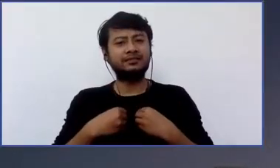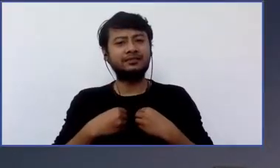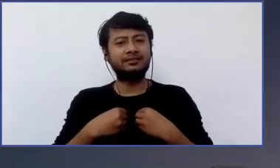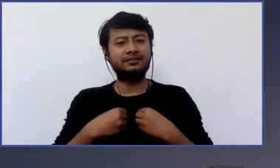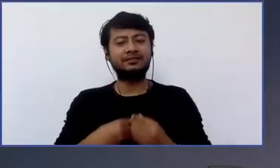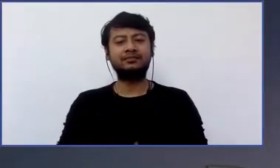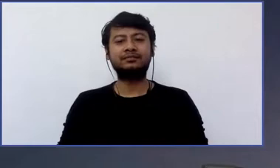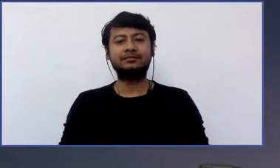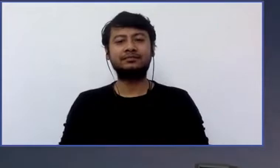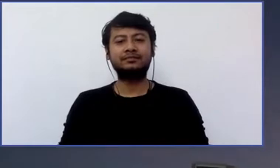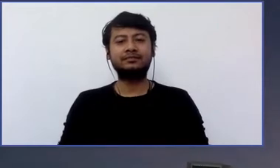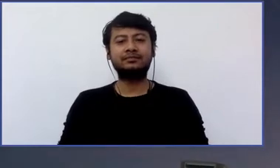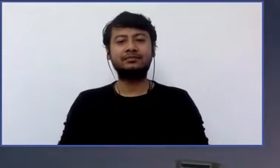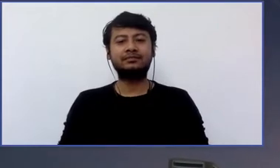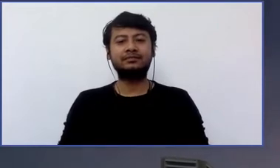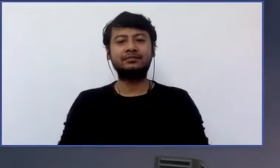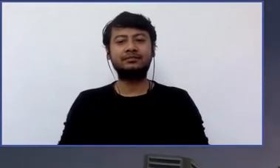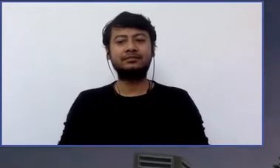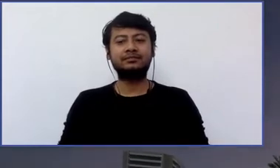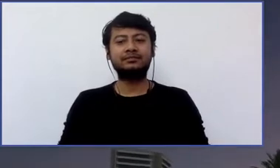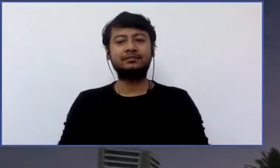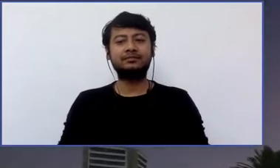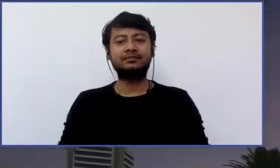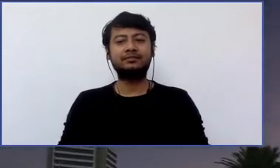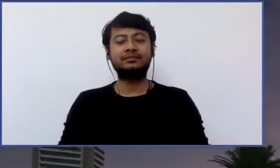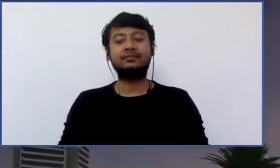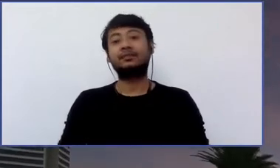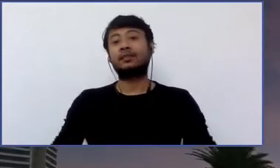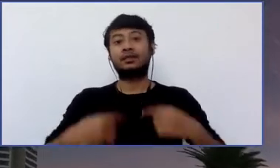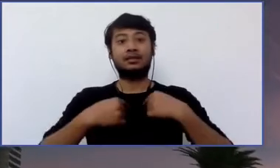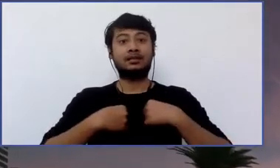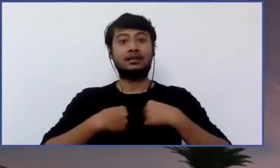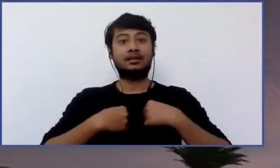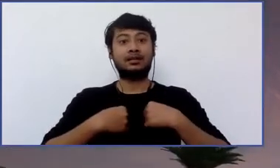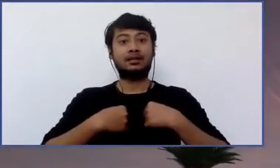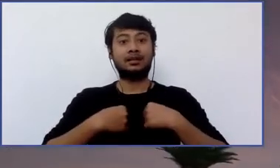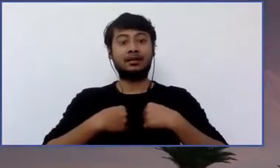मैं हूँ वो खास तुम नहीं